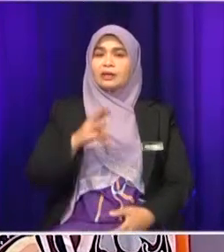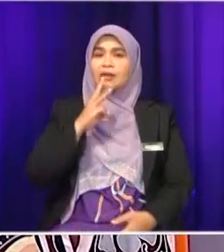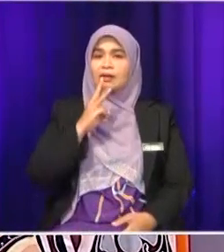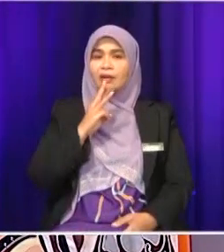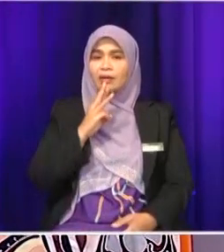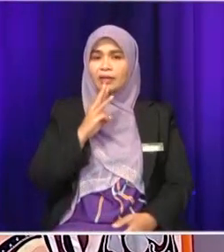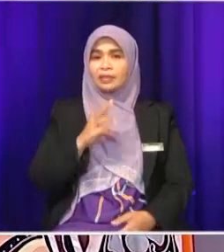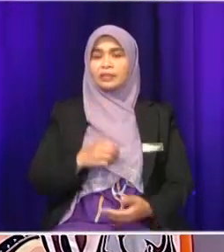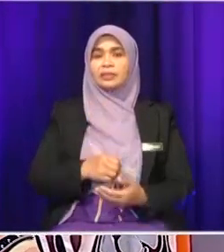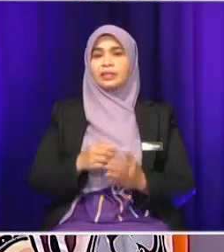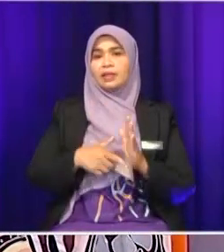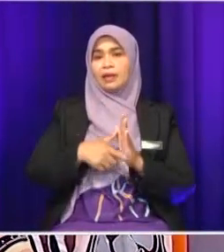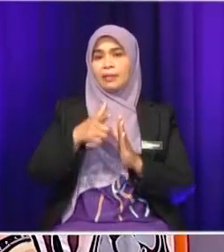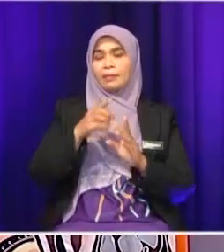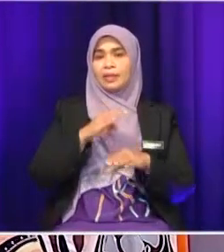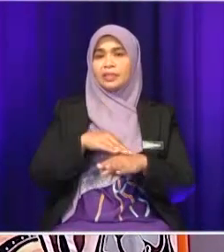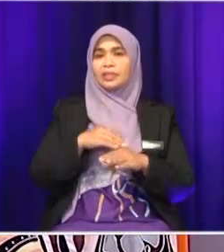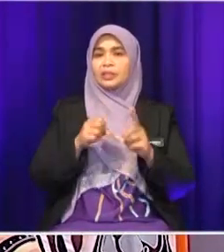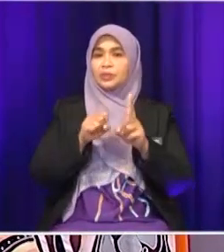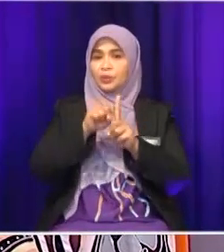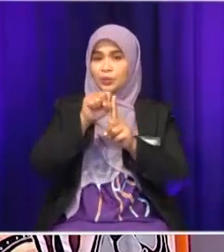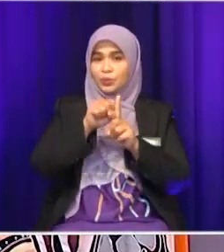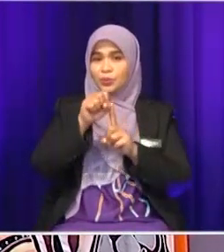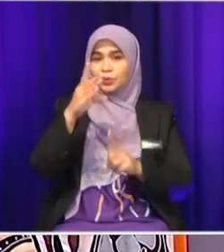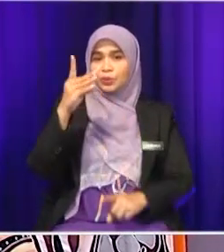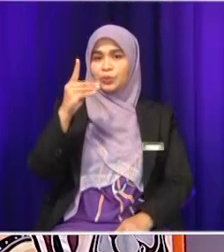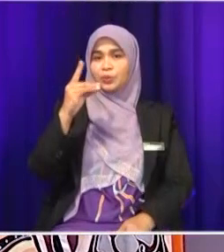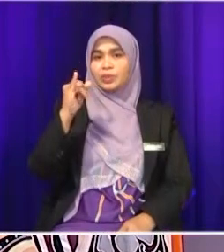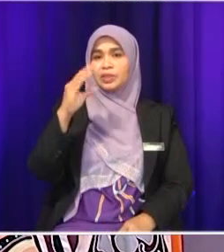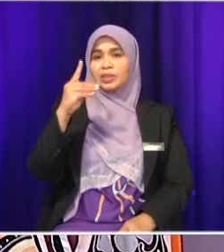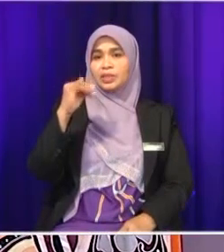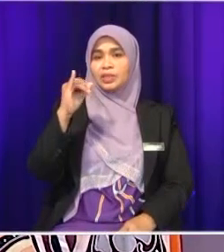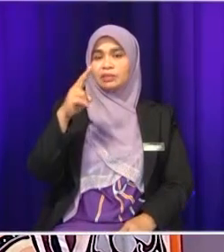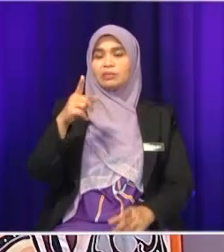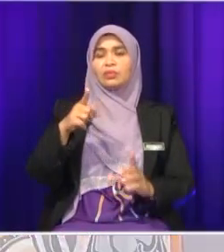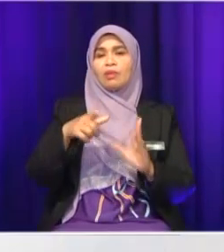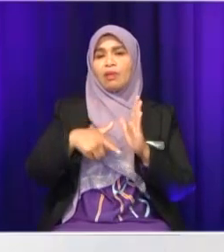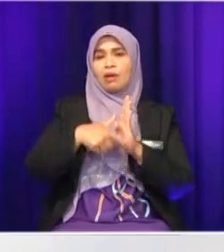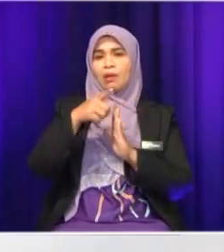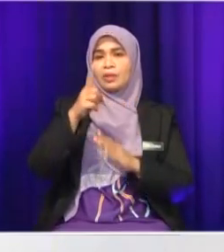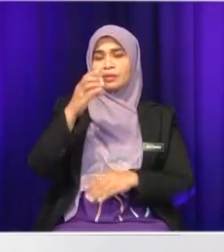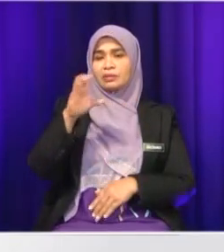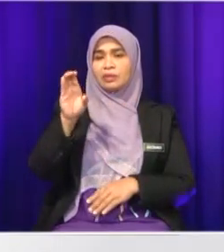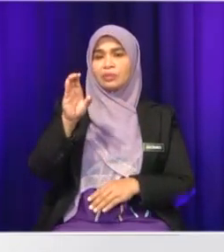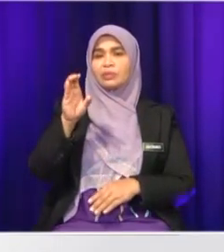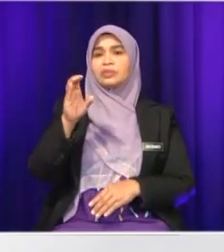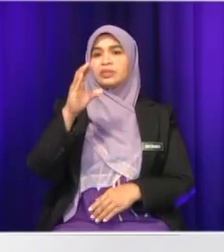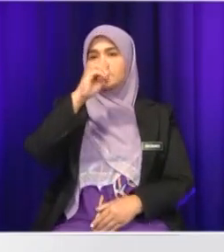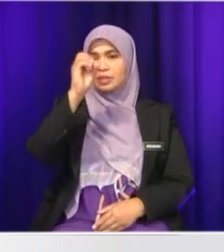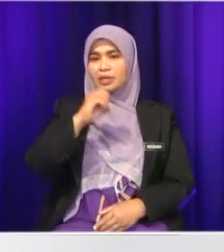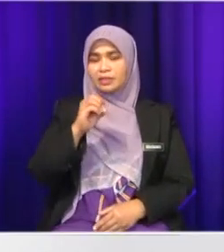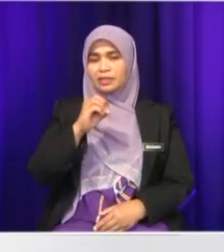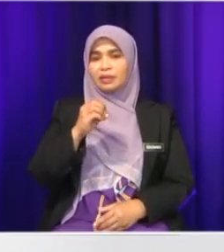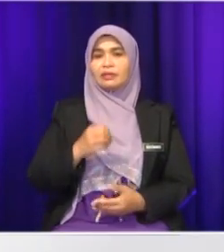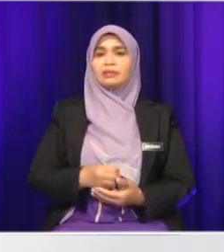dididihkan pada suhu di D atau lebih pada 100 derajat Celcius kemudian barulah bahan makanan